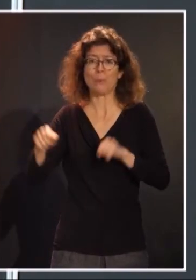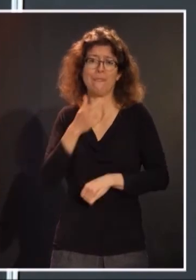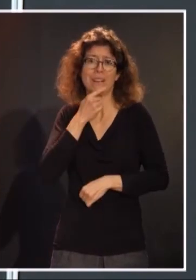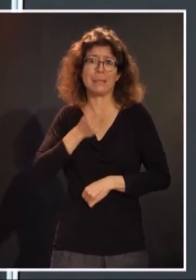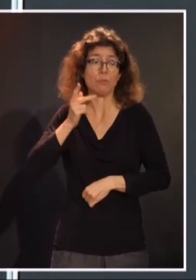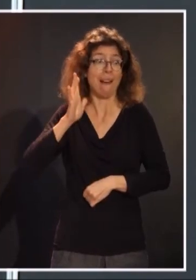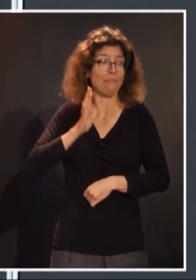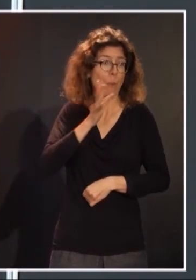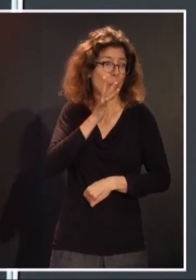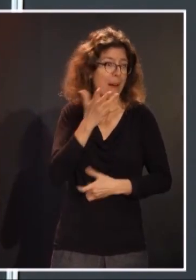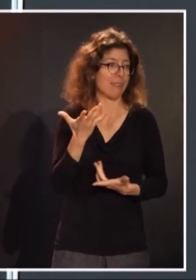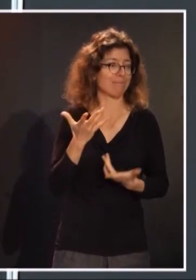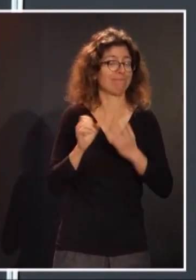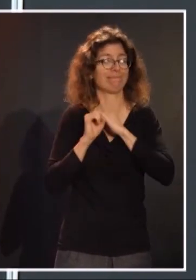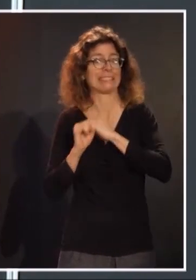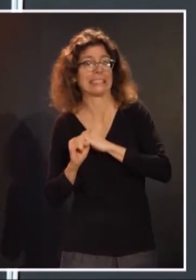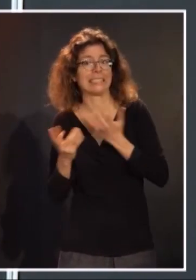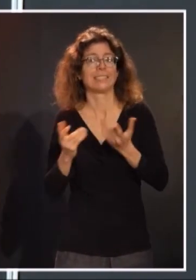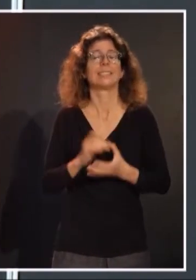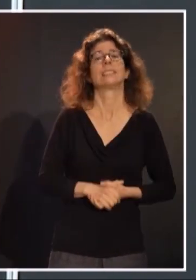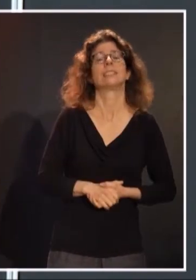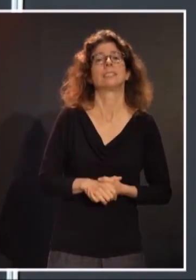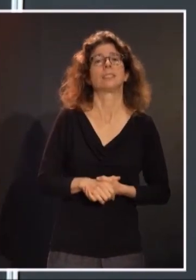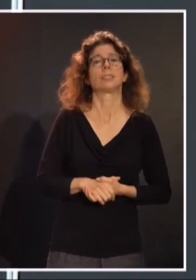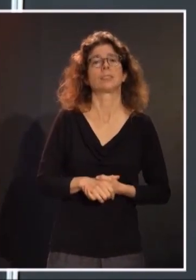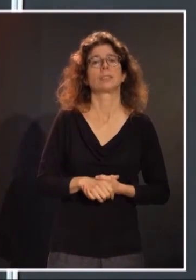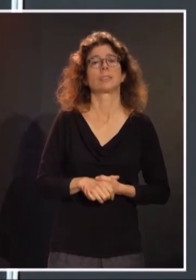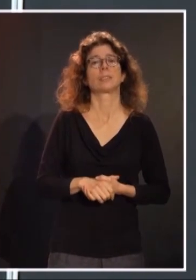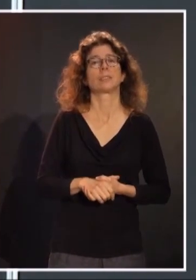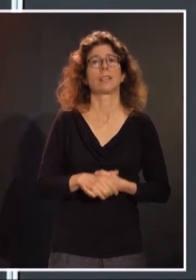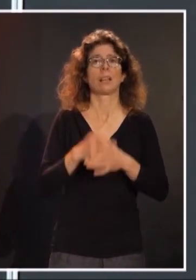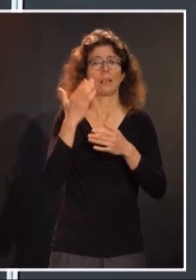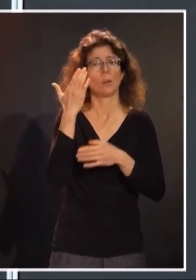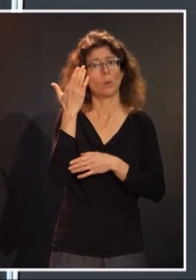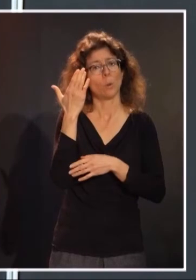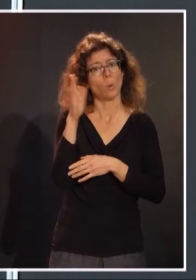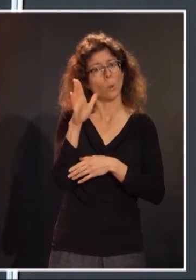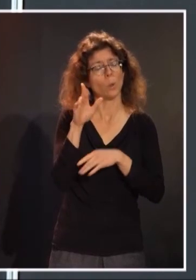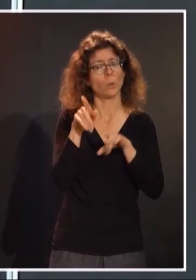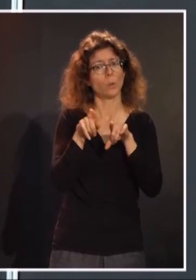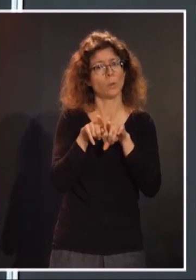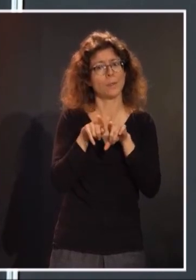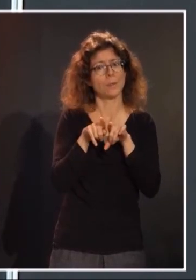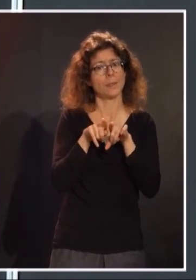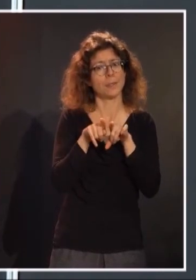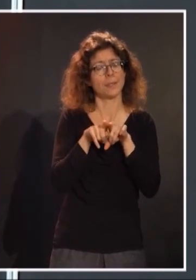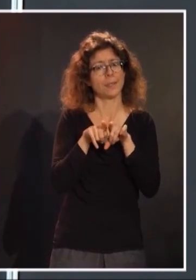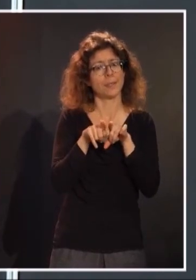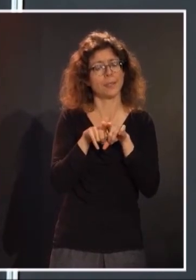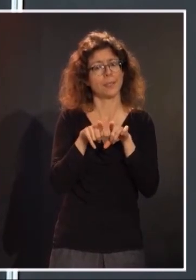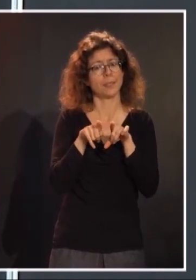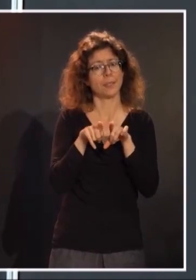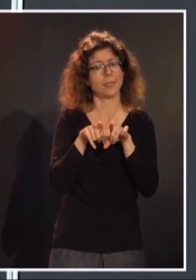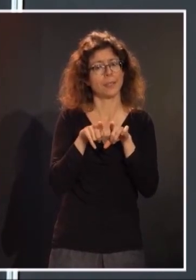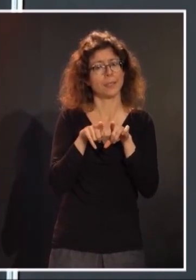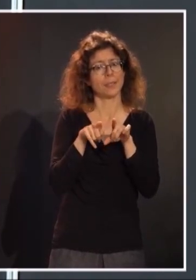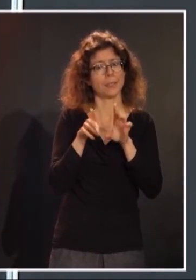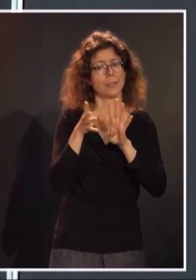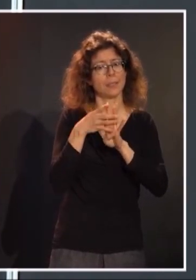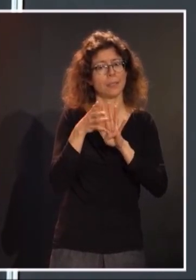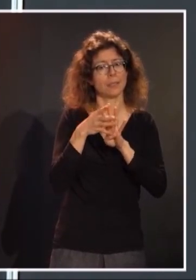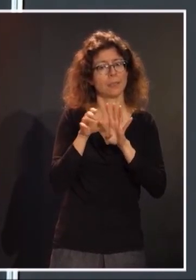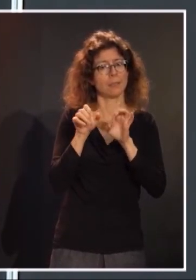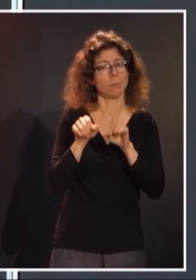on pouvait être contraint à ce niveau-là. Une des options qui, pour le moment, pourrait aller plus vers un outil